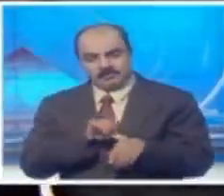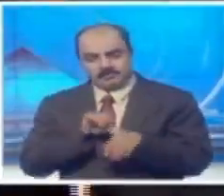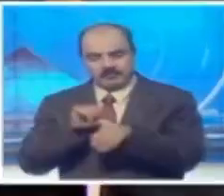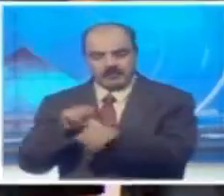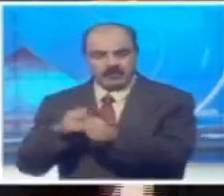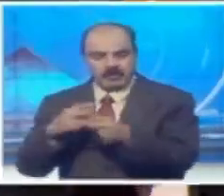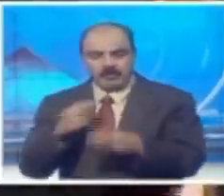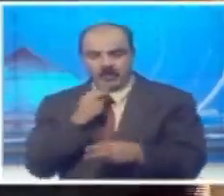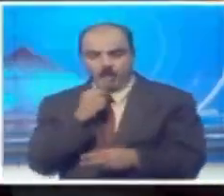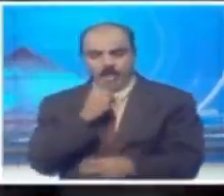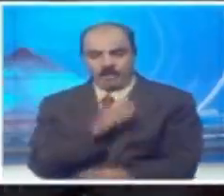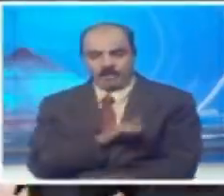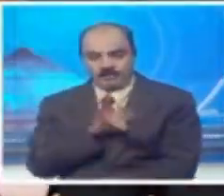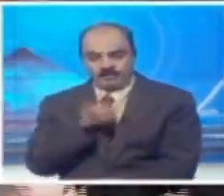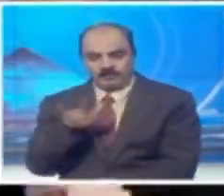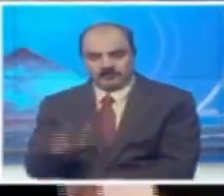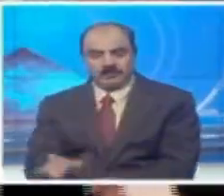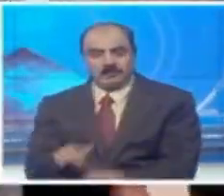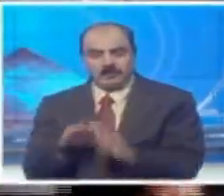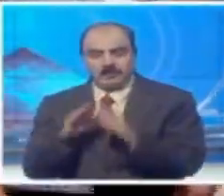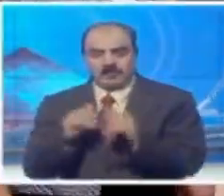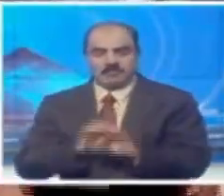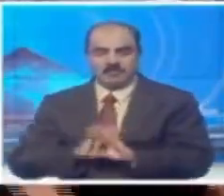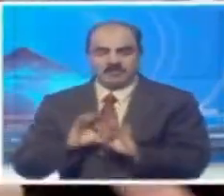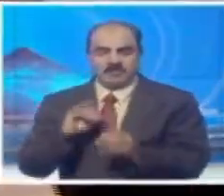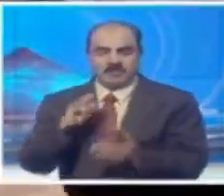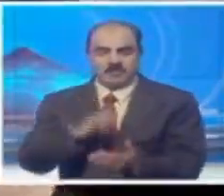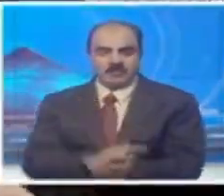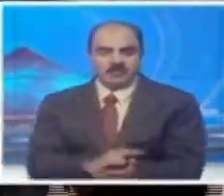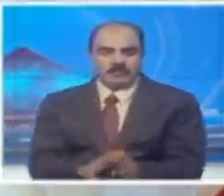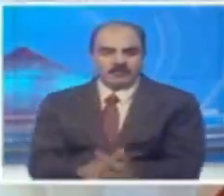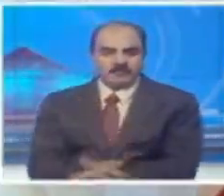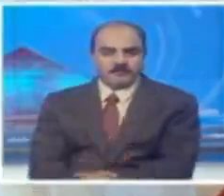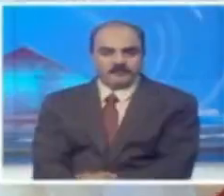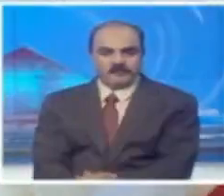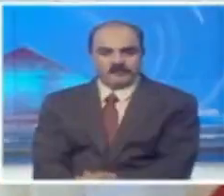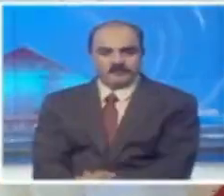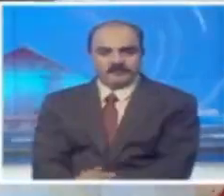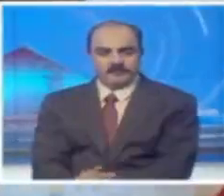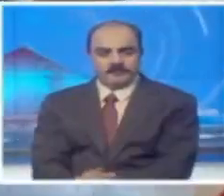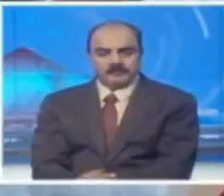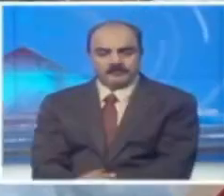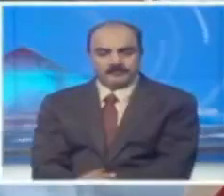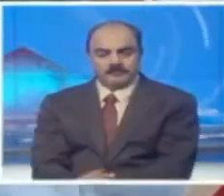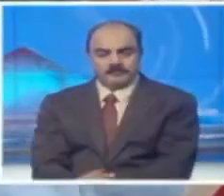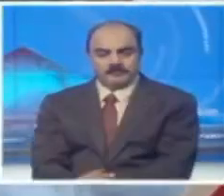القطرية الدوحة عائدا بسلامة الله إلى أرض الوطن.